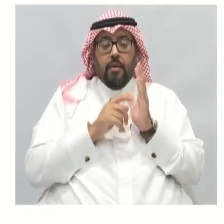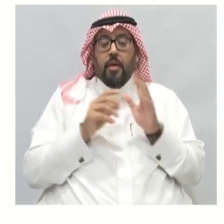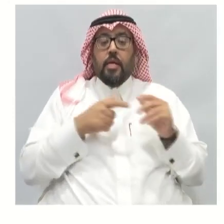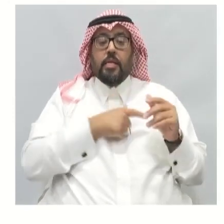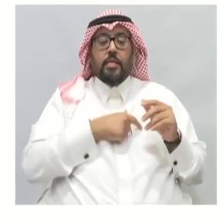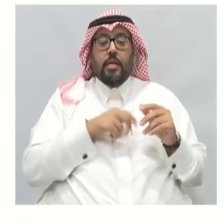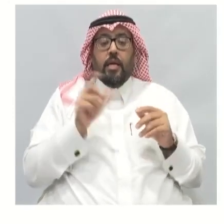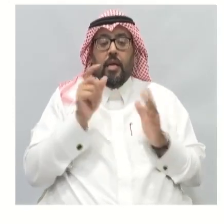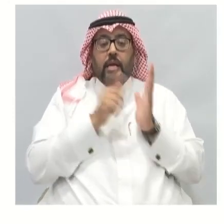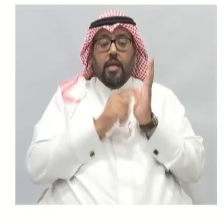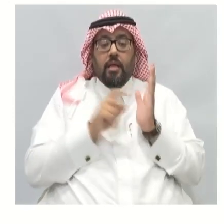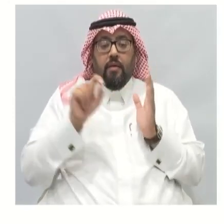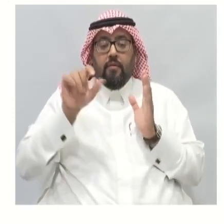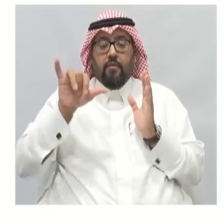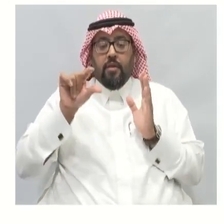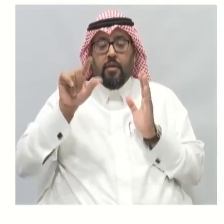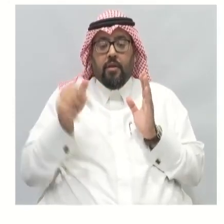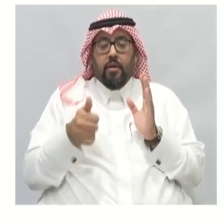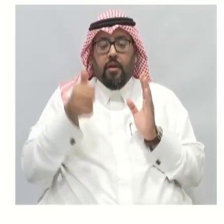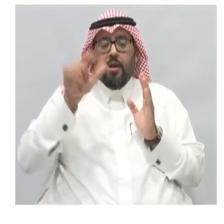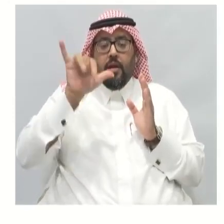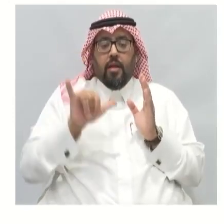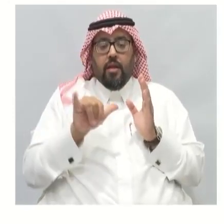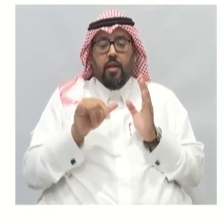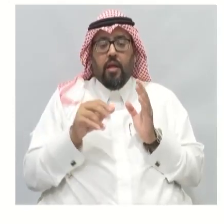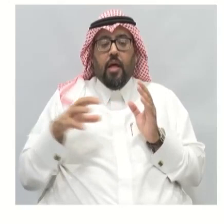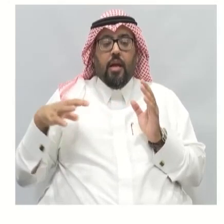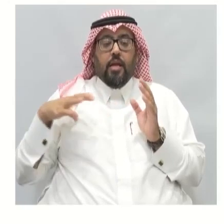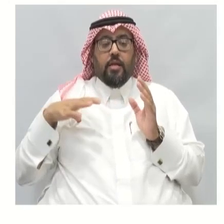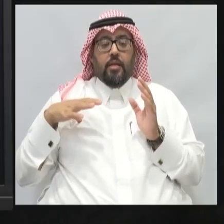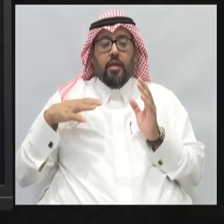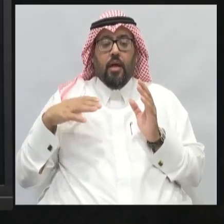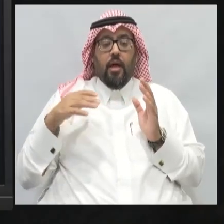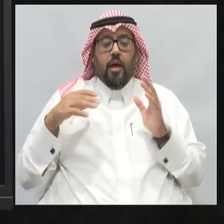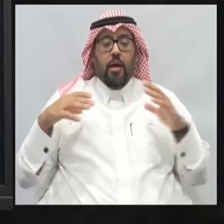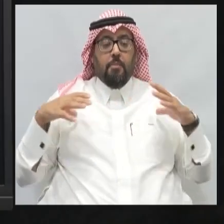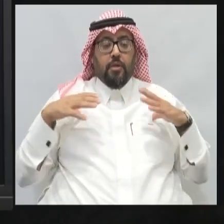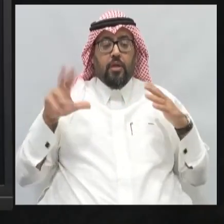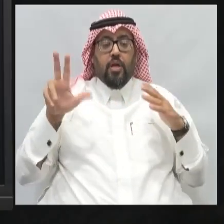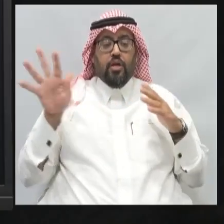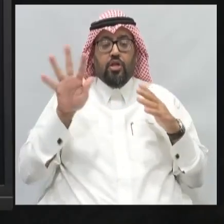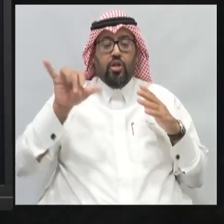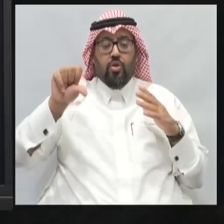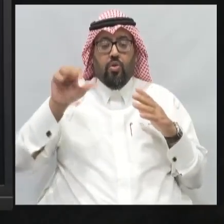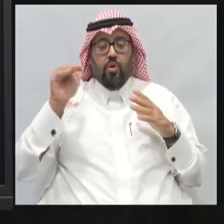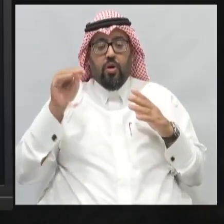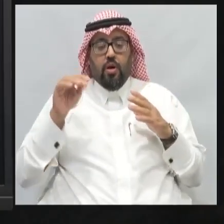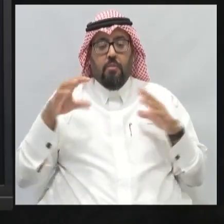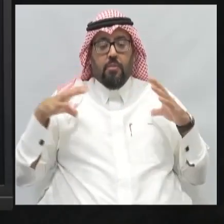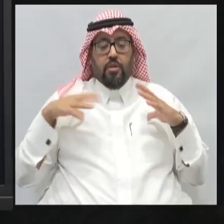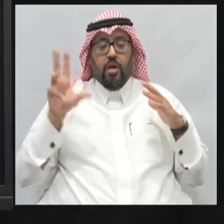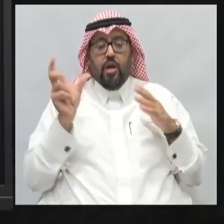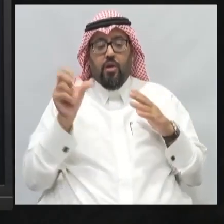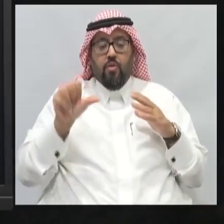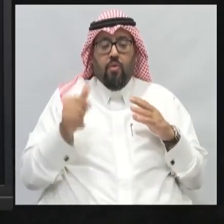ما يسمى بالنظام الفدرالي ويشمل الرئيس مجلس الشيوخ مجلس النواب